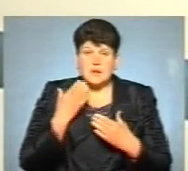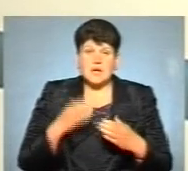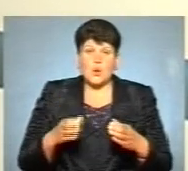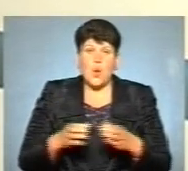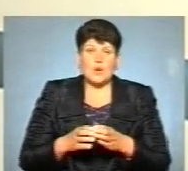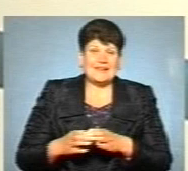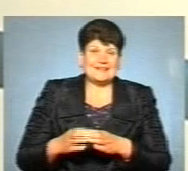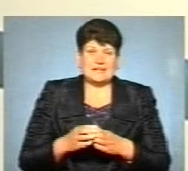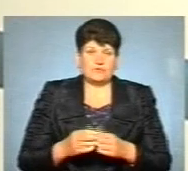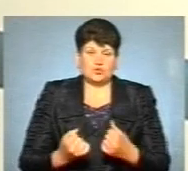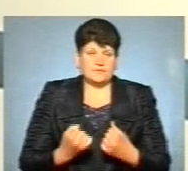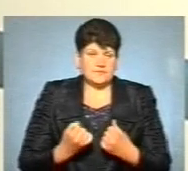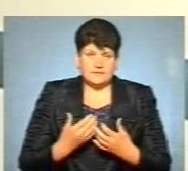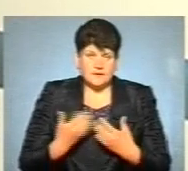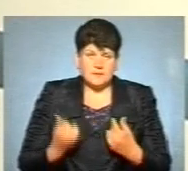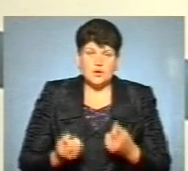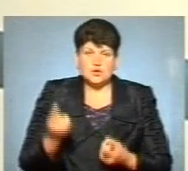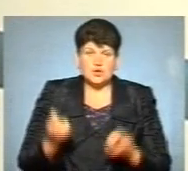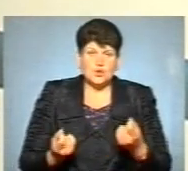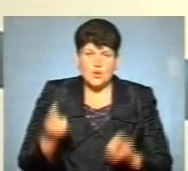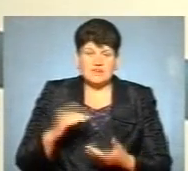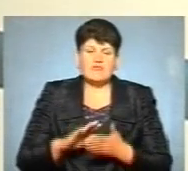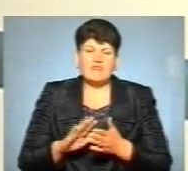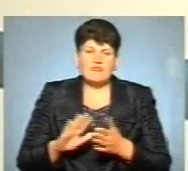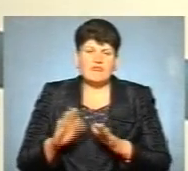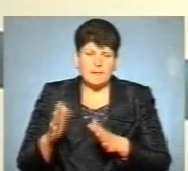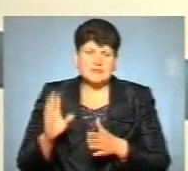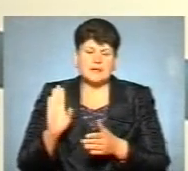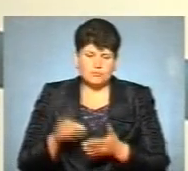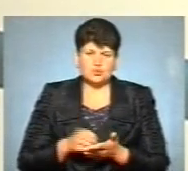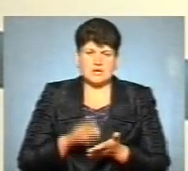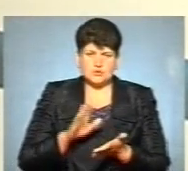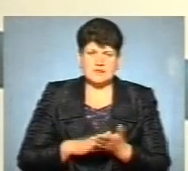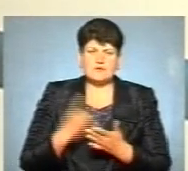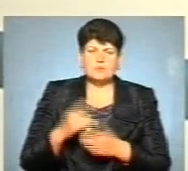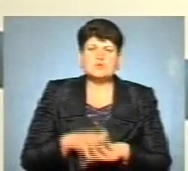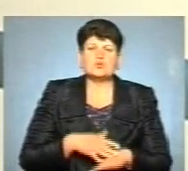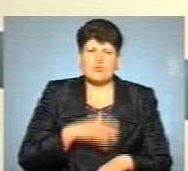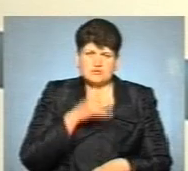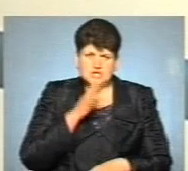ці випадки, поодинокі випадки, вони будуть реєструватися у області ще тривалий час, і ми